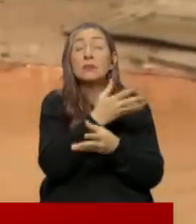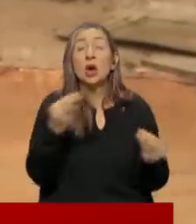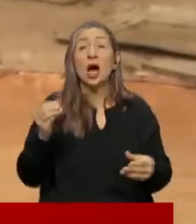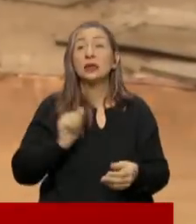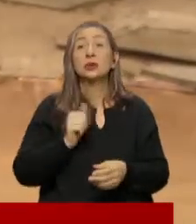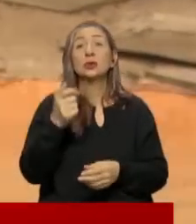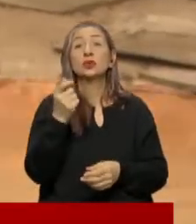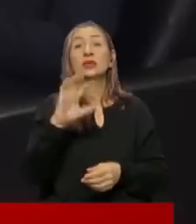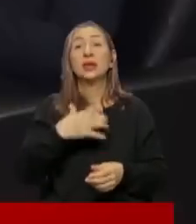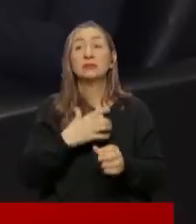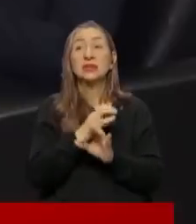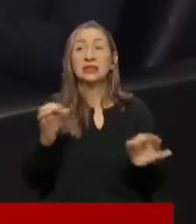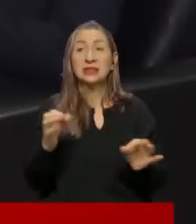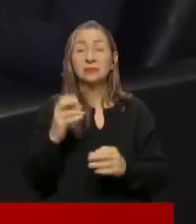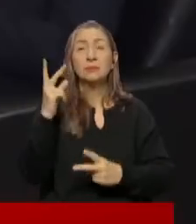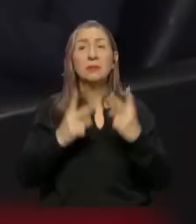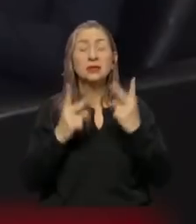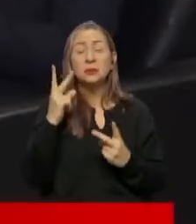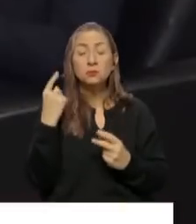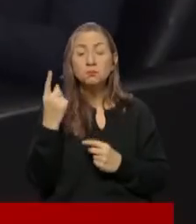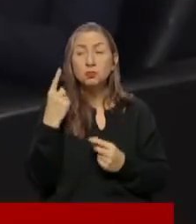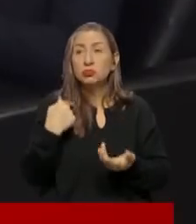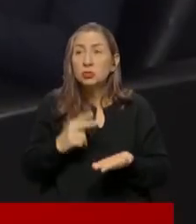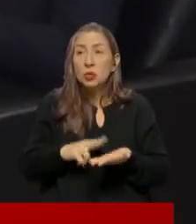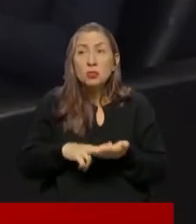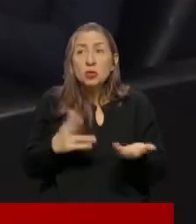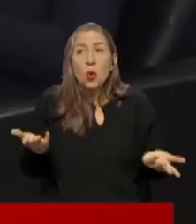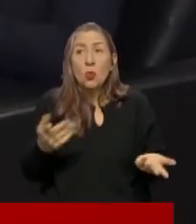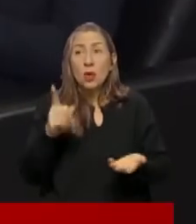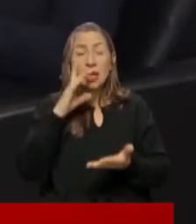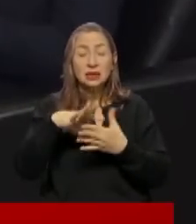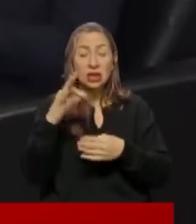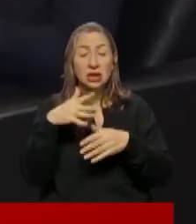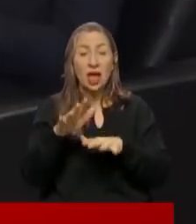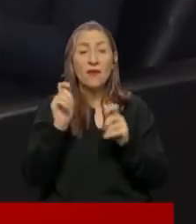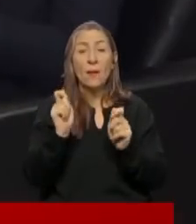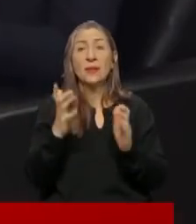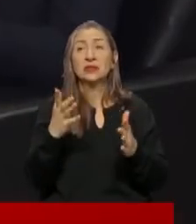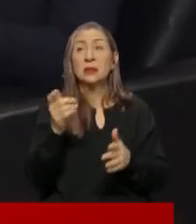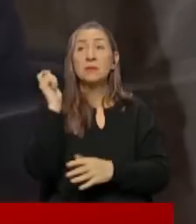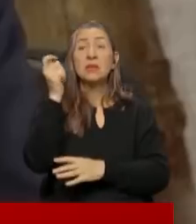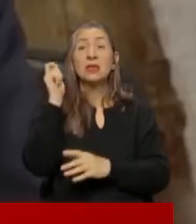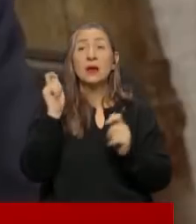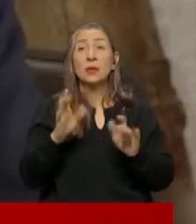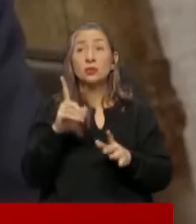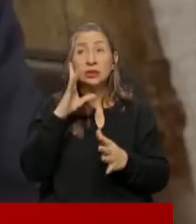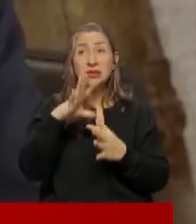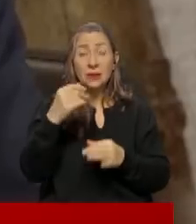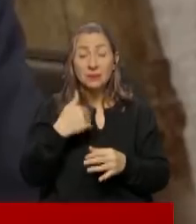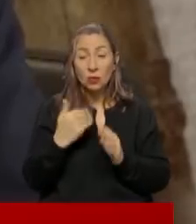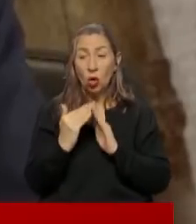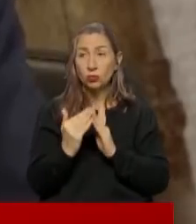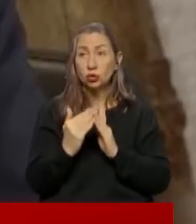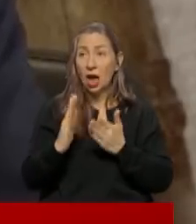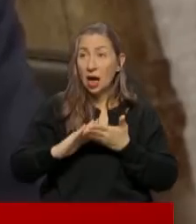milyonlarca asgari ücretli sahipsiz. Zaman zaman da düşünüyorum, üyemiz yok. Biz bu insanlardan grev yapamayız, miting yapamayız. Bu insanlar bizim